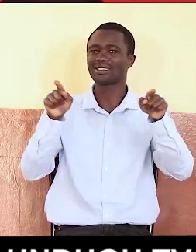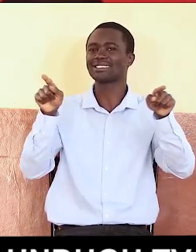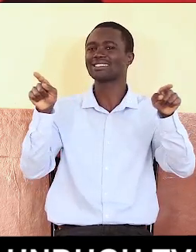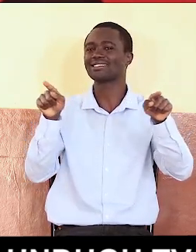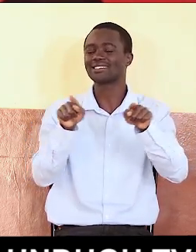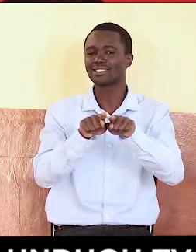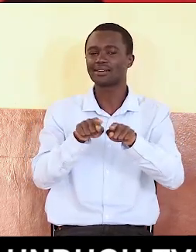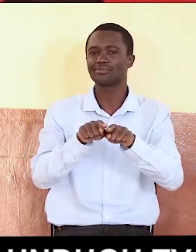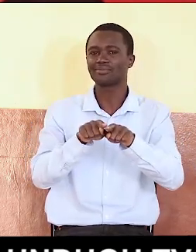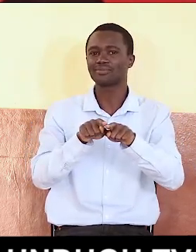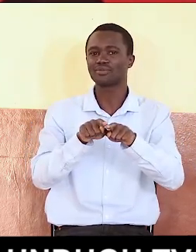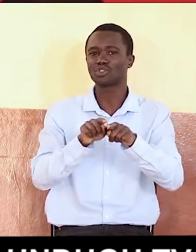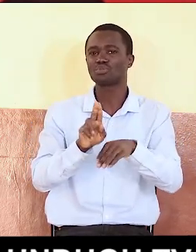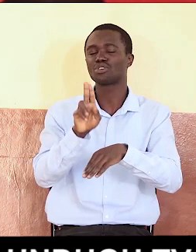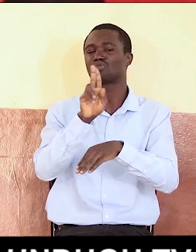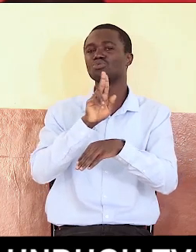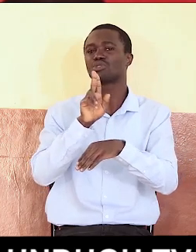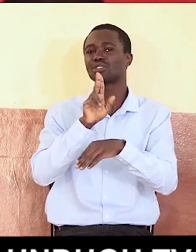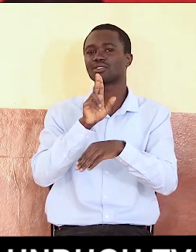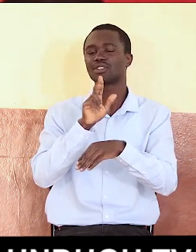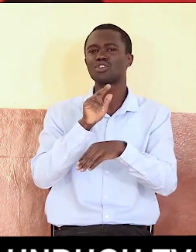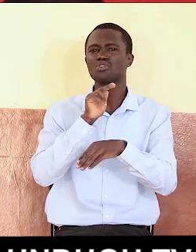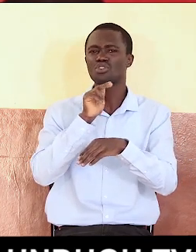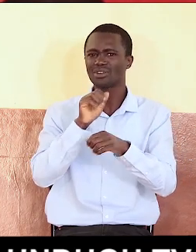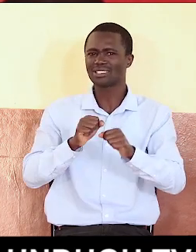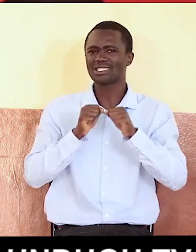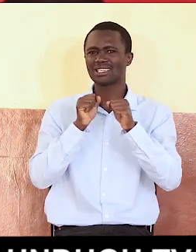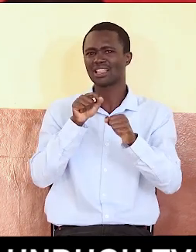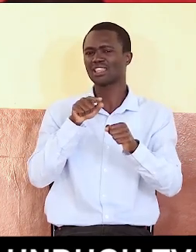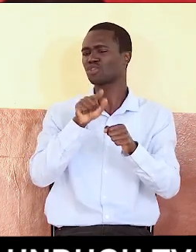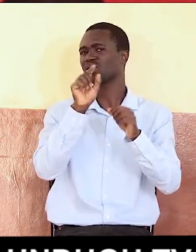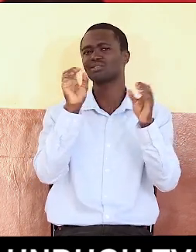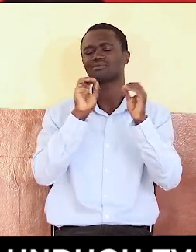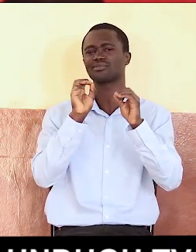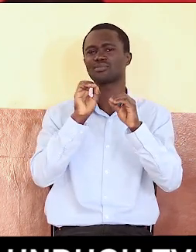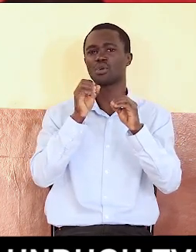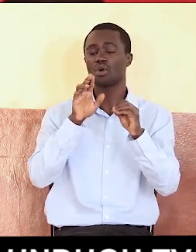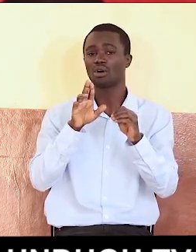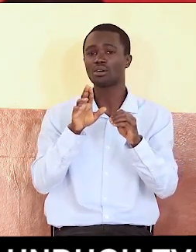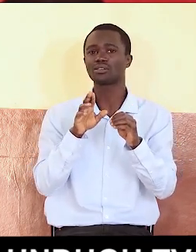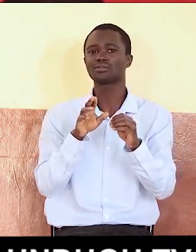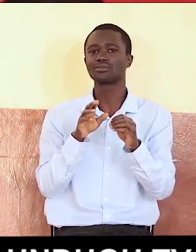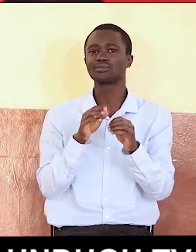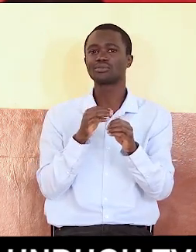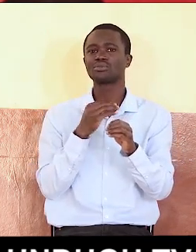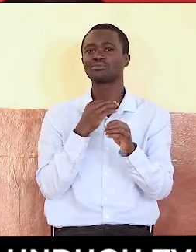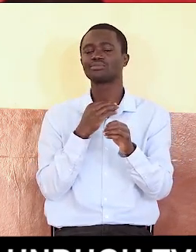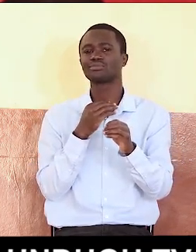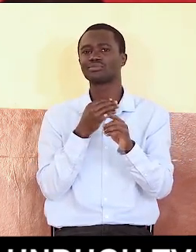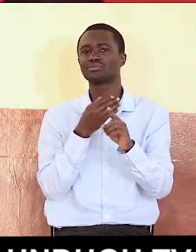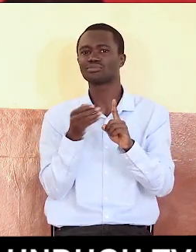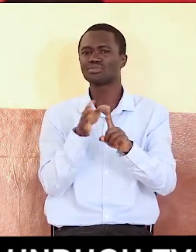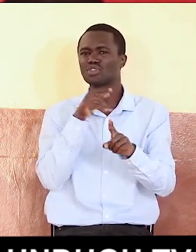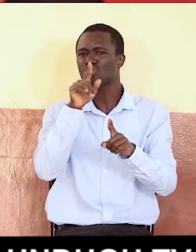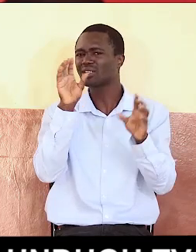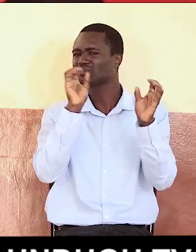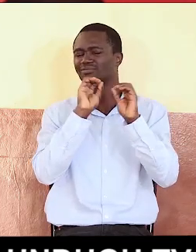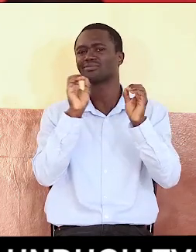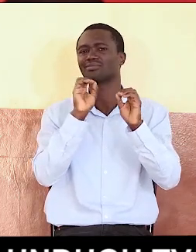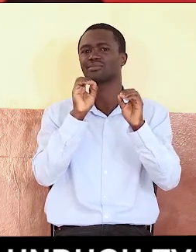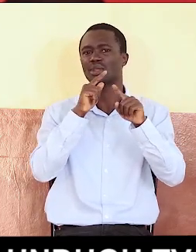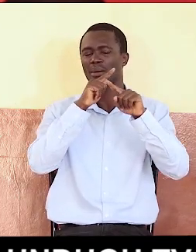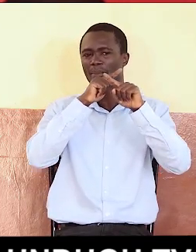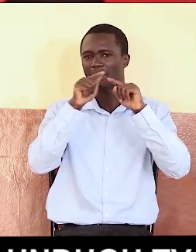uweze kutumika, sio kwa nguvu zako ama kwa kujipendekeza katika daraja, lakini